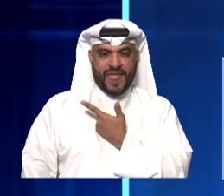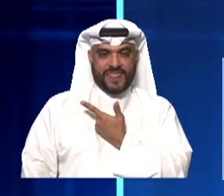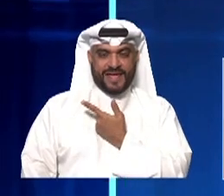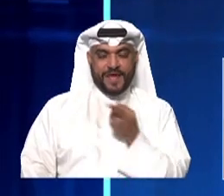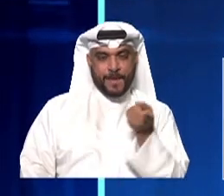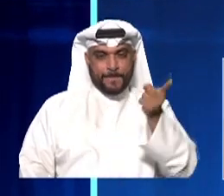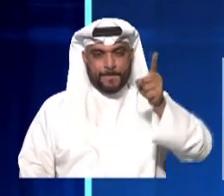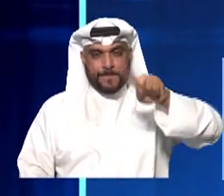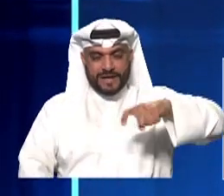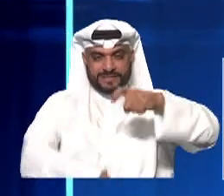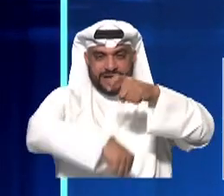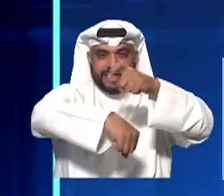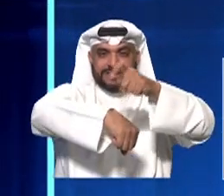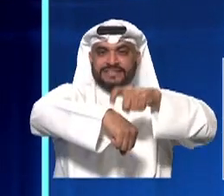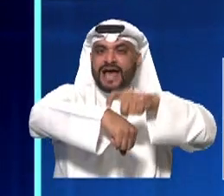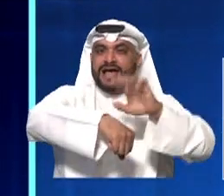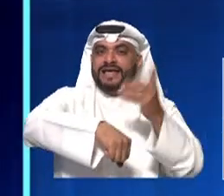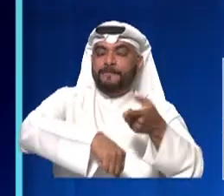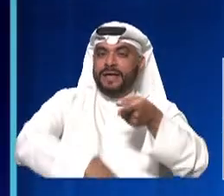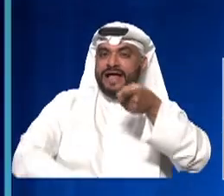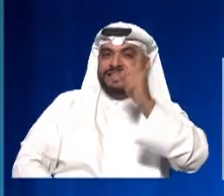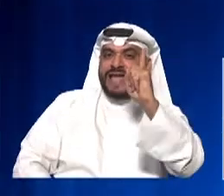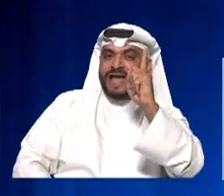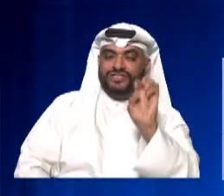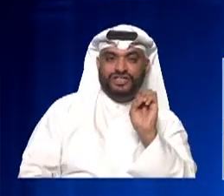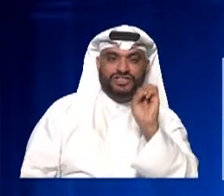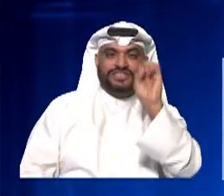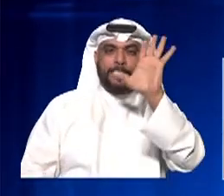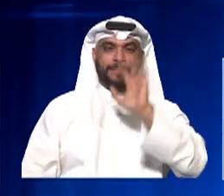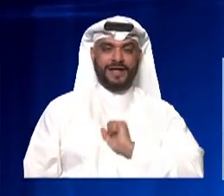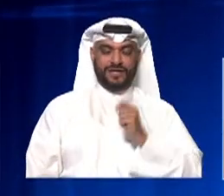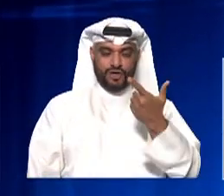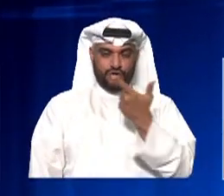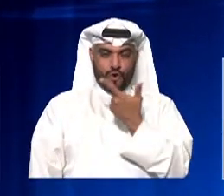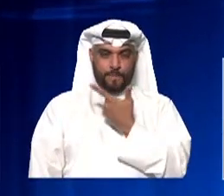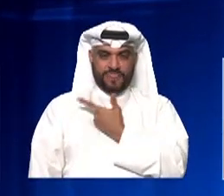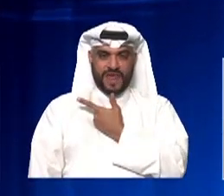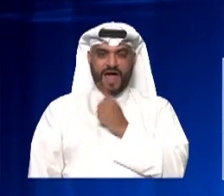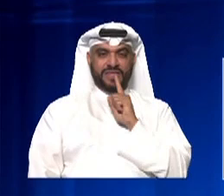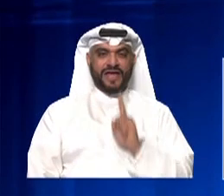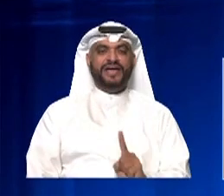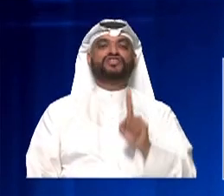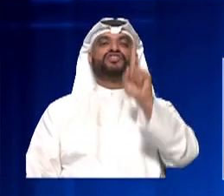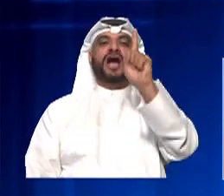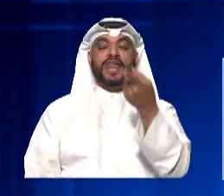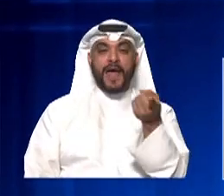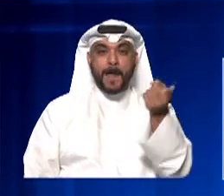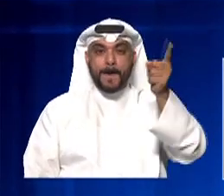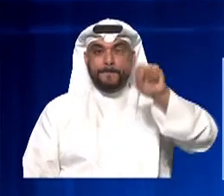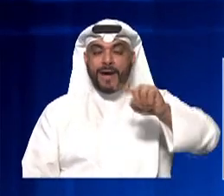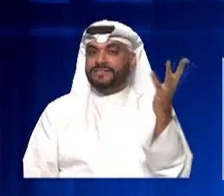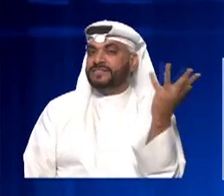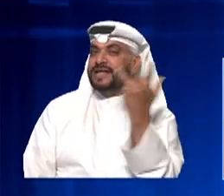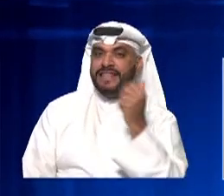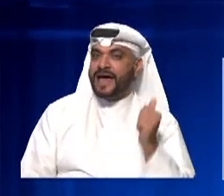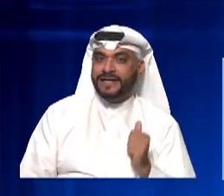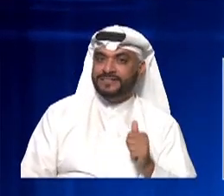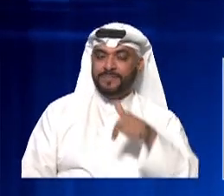وذلك في تمام الساعة 11 من صباح اليوم الثلاثاء 20 من ربيع الأول لعام